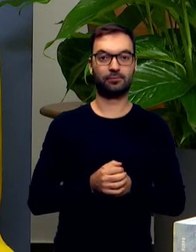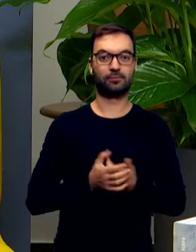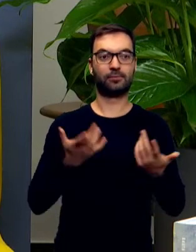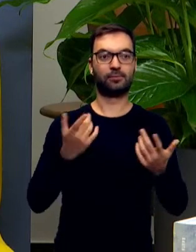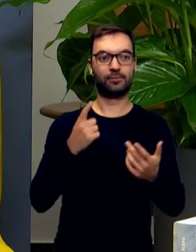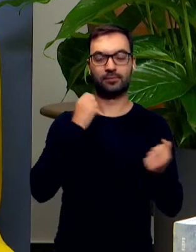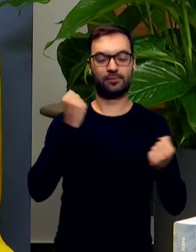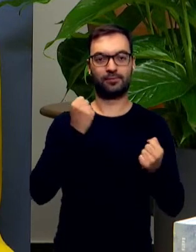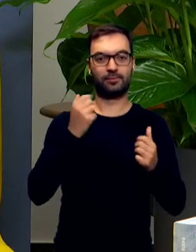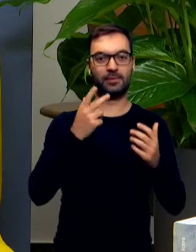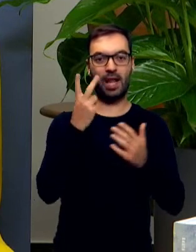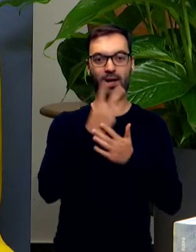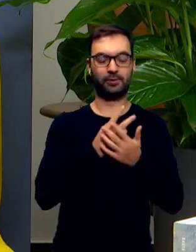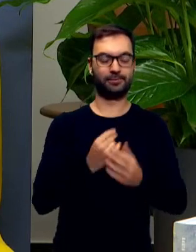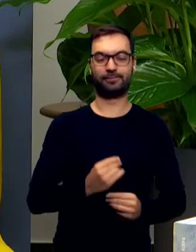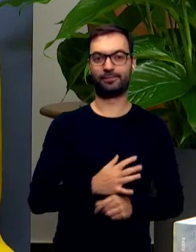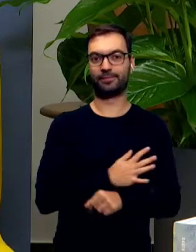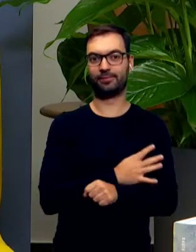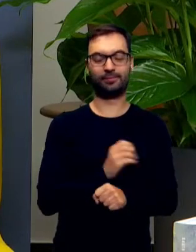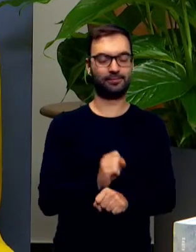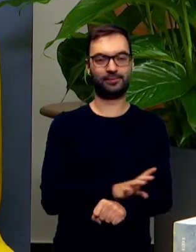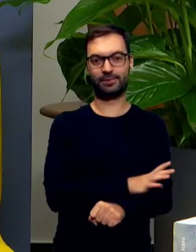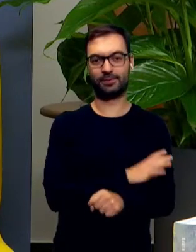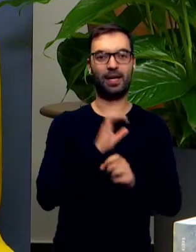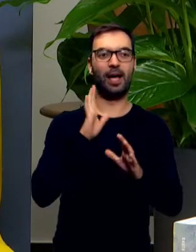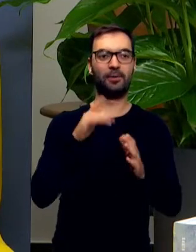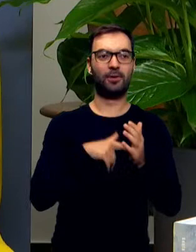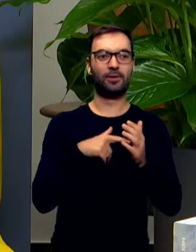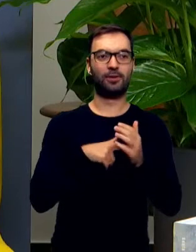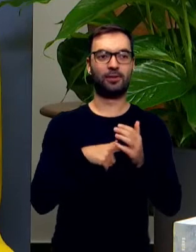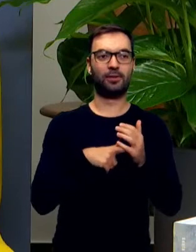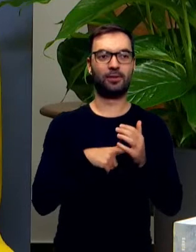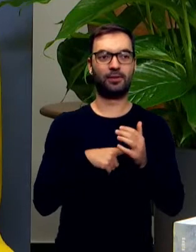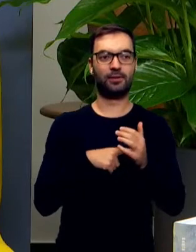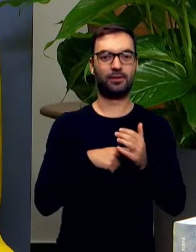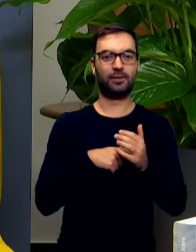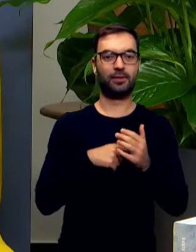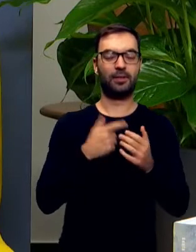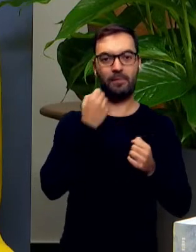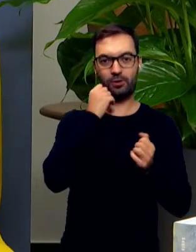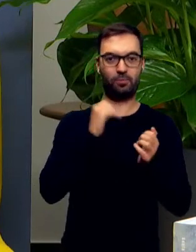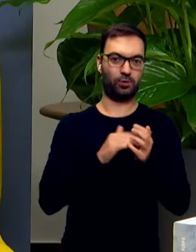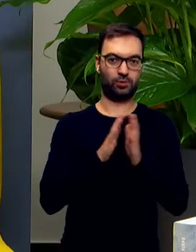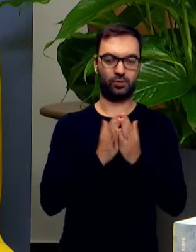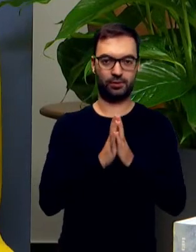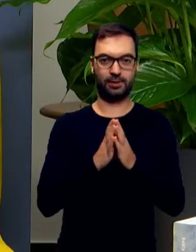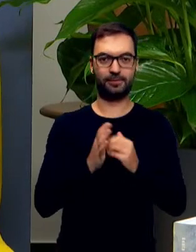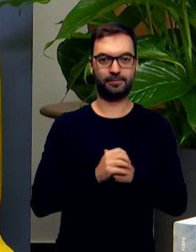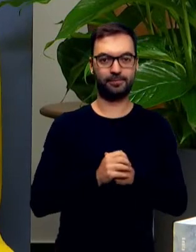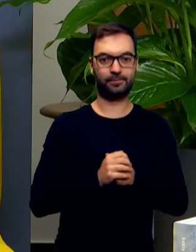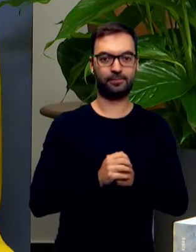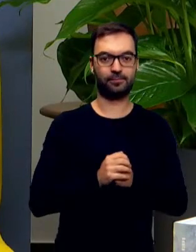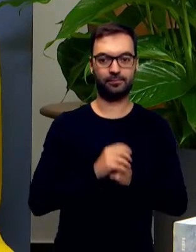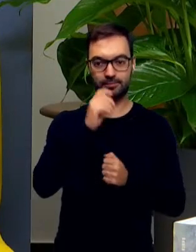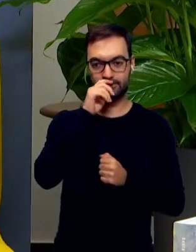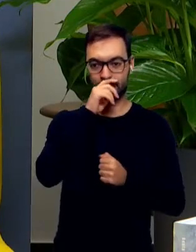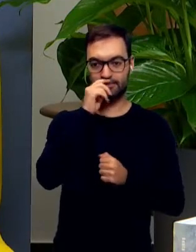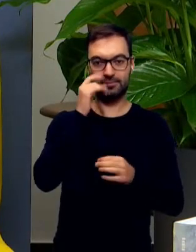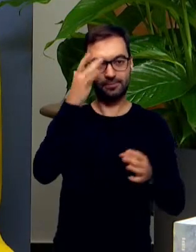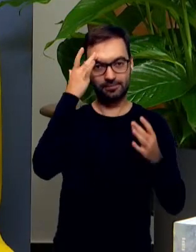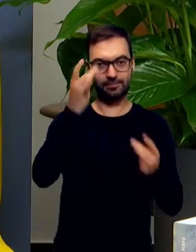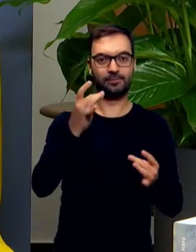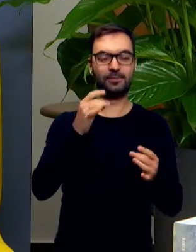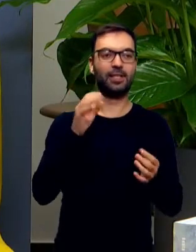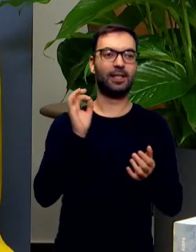no niesamowita lektura, taka, która wręcz się śni i bardzo potrzebna. I taka, która myślę zostaje w pamięci,